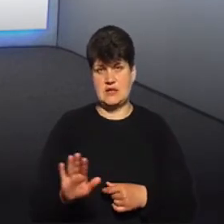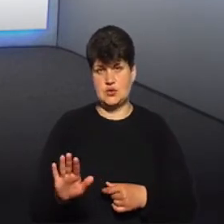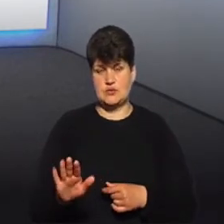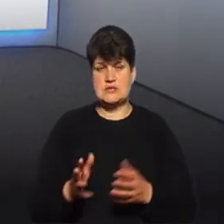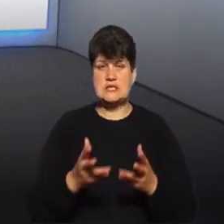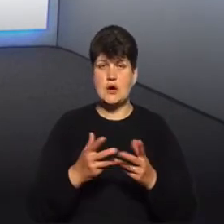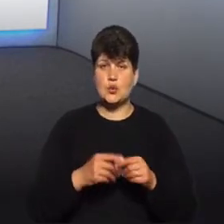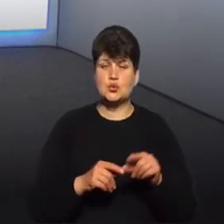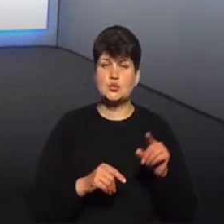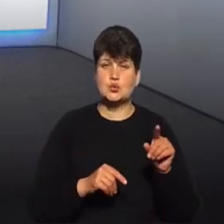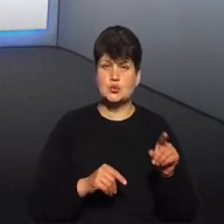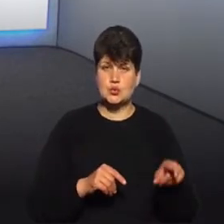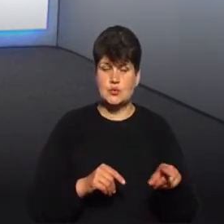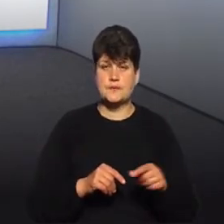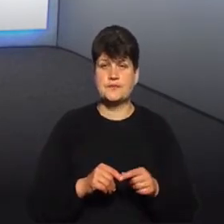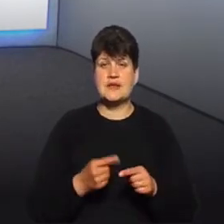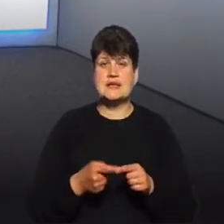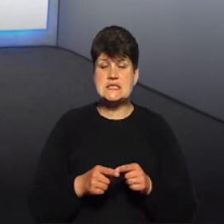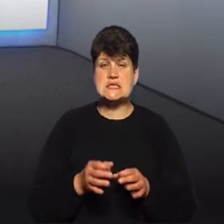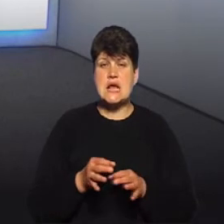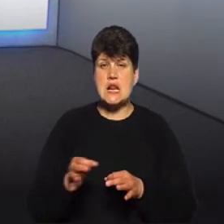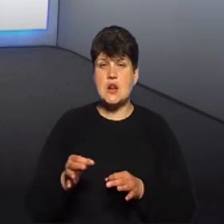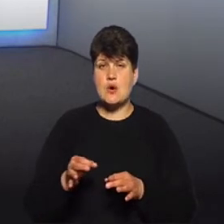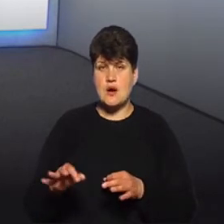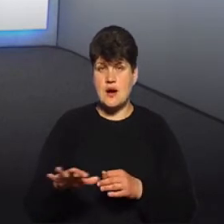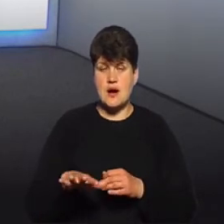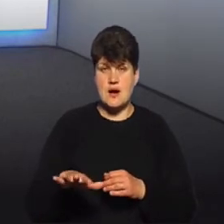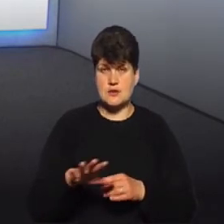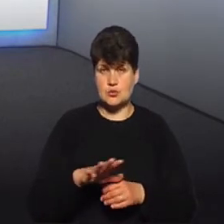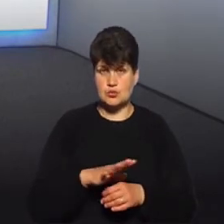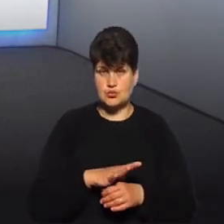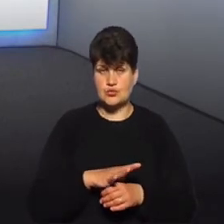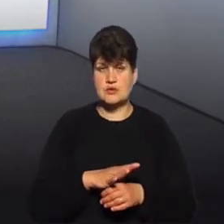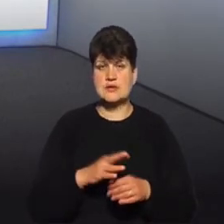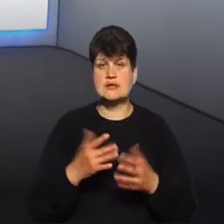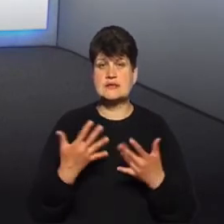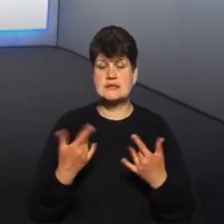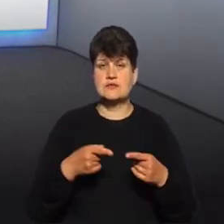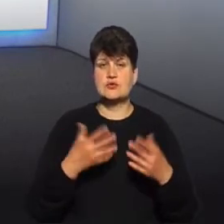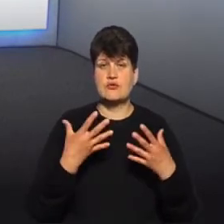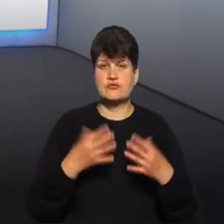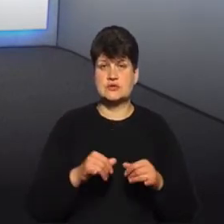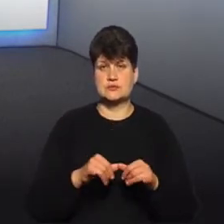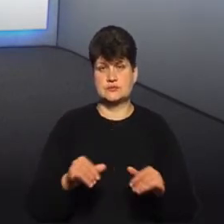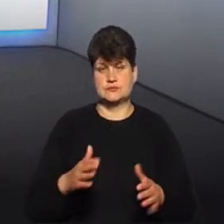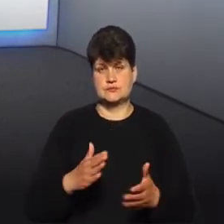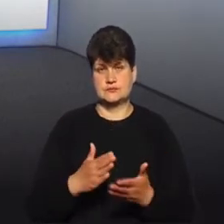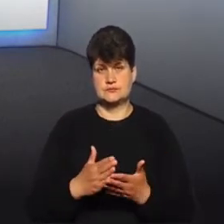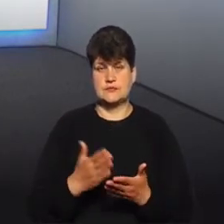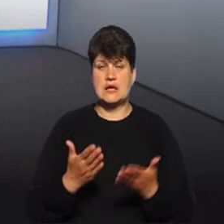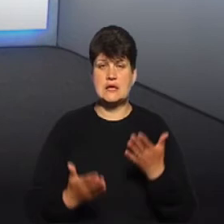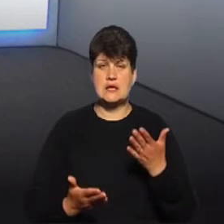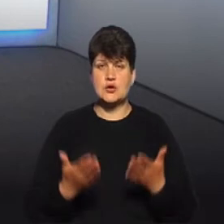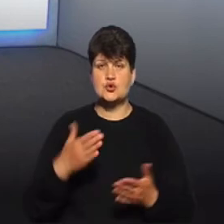ж таки це локально площа, досить так? було, так, і не настільки воно вже поширилося. Якщо така вода шкідлива,